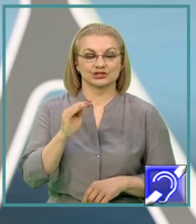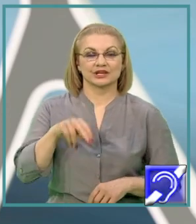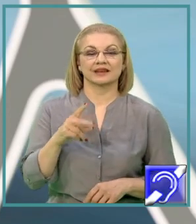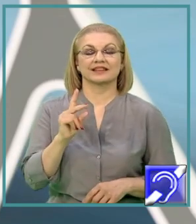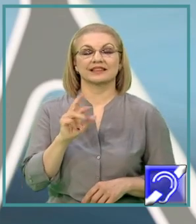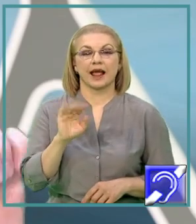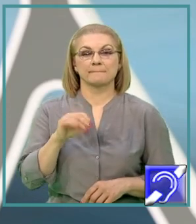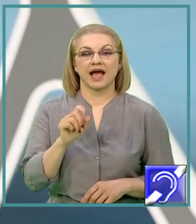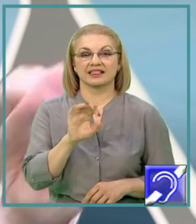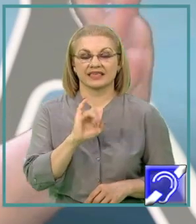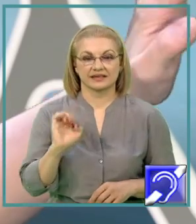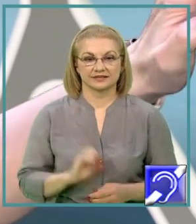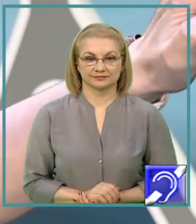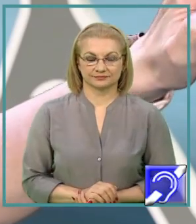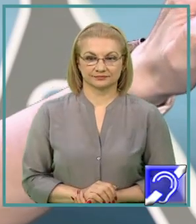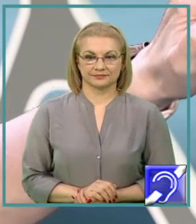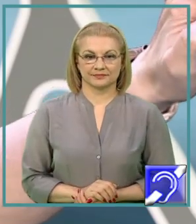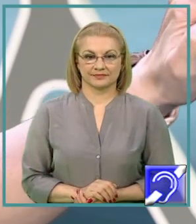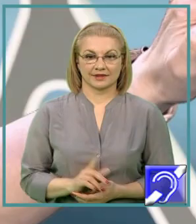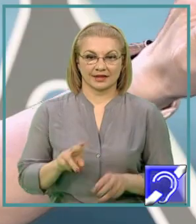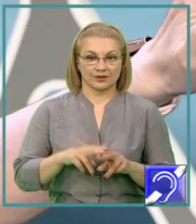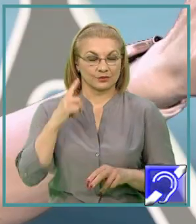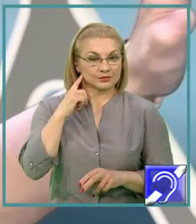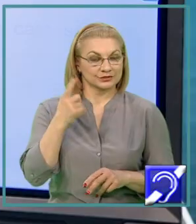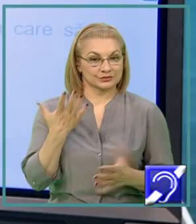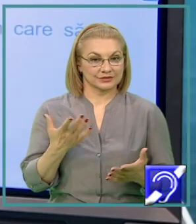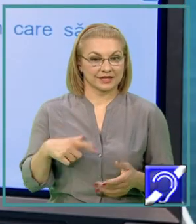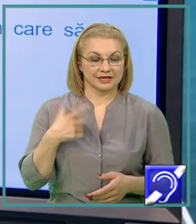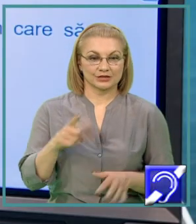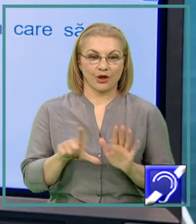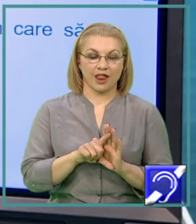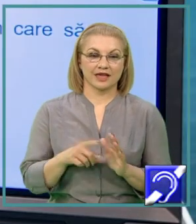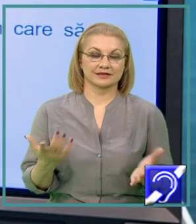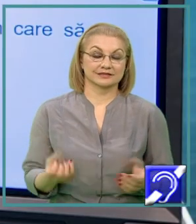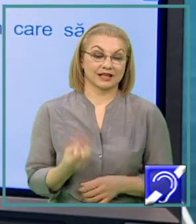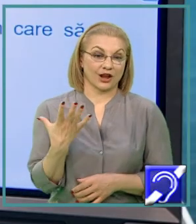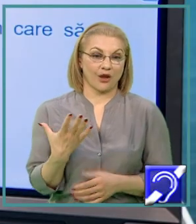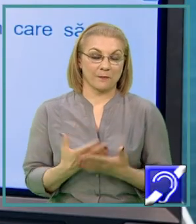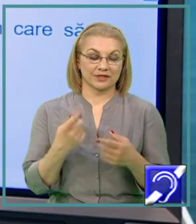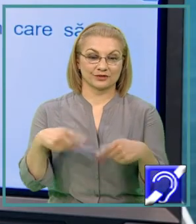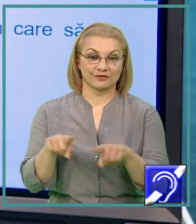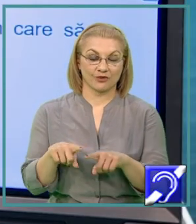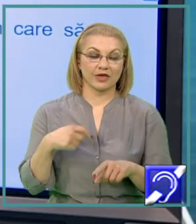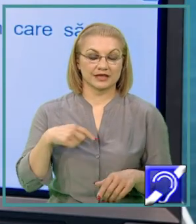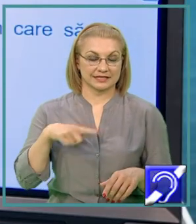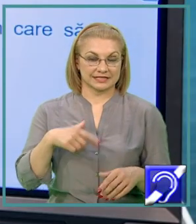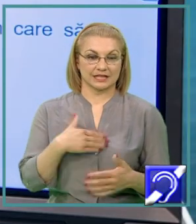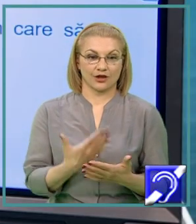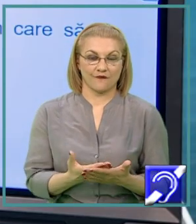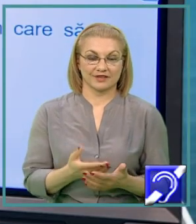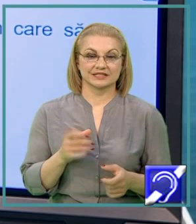dramatic. După cum sună, este o lecție cu totul nouă pentru voi, deși sunt convinsă